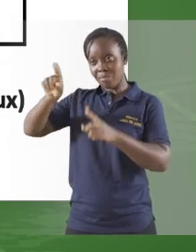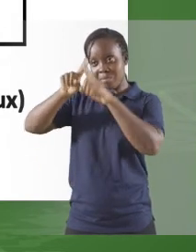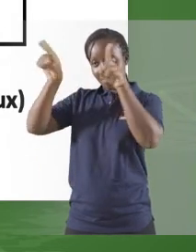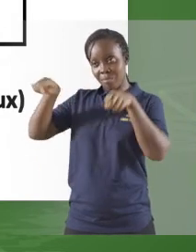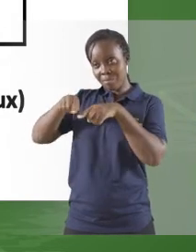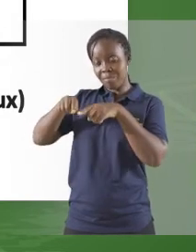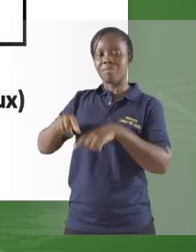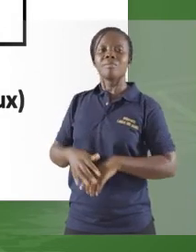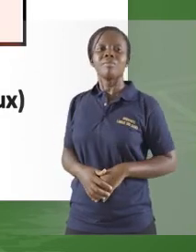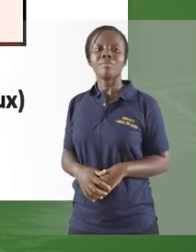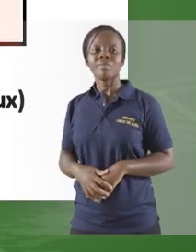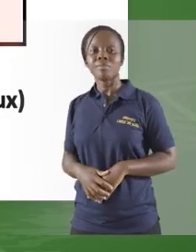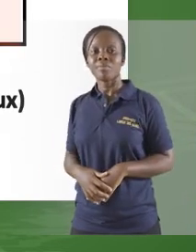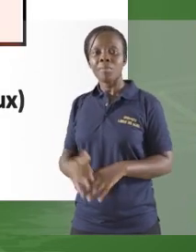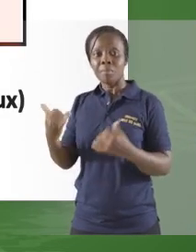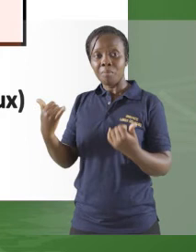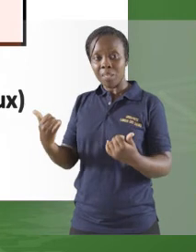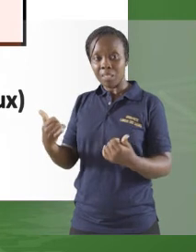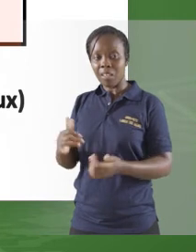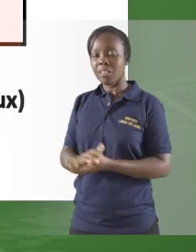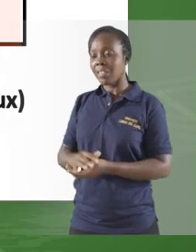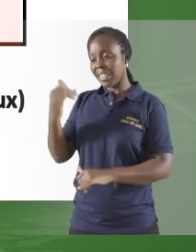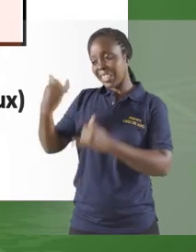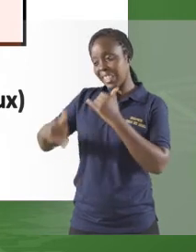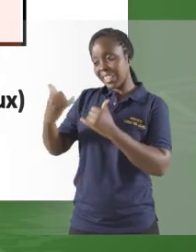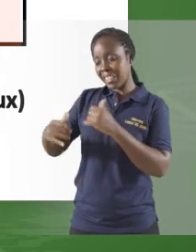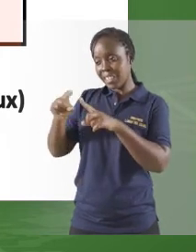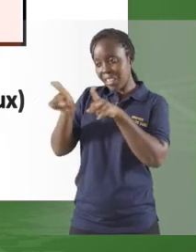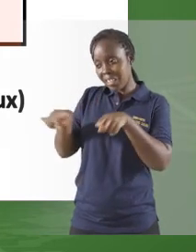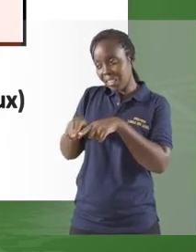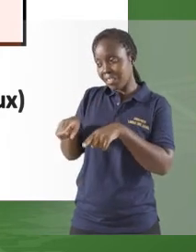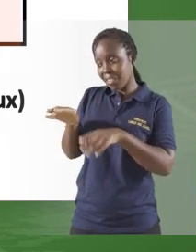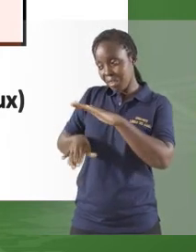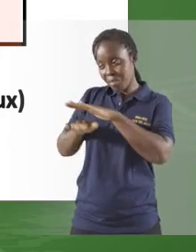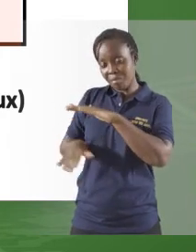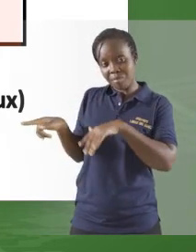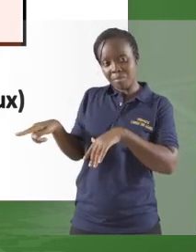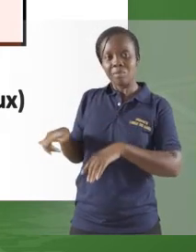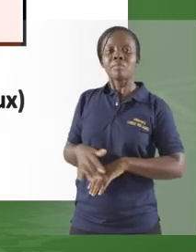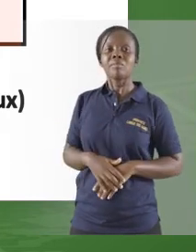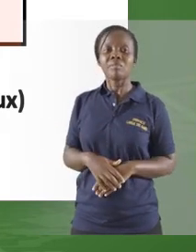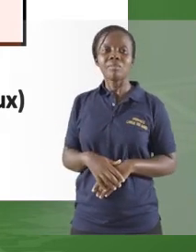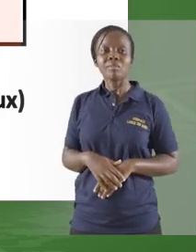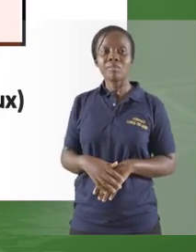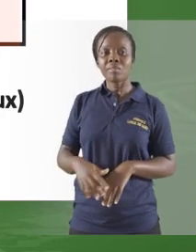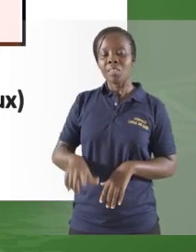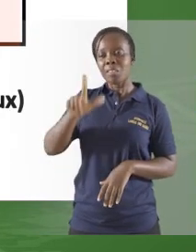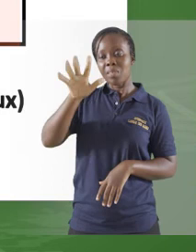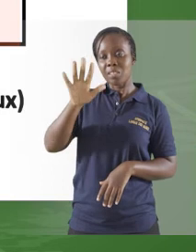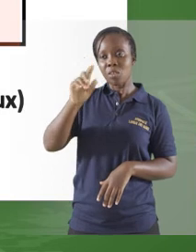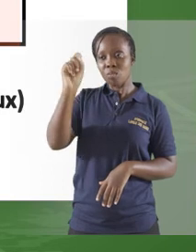Et enfin, la dernière case, à droite, en bas, vous avez